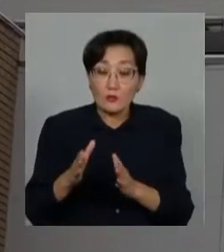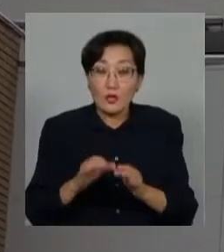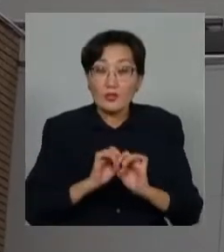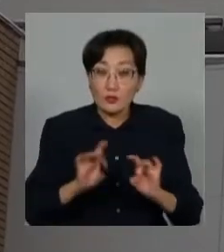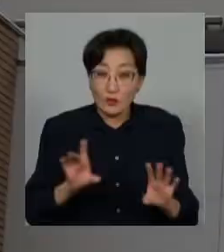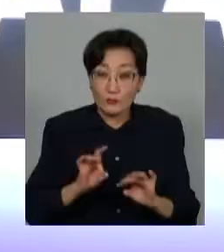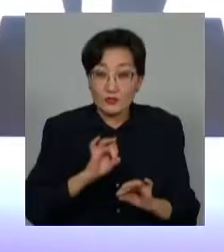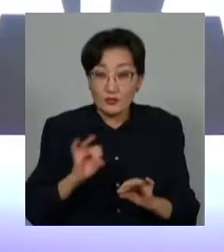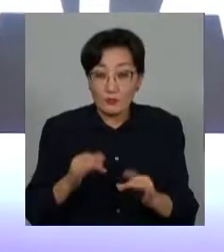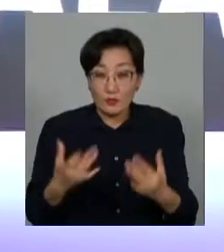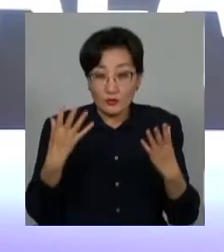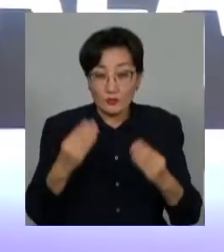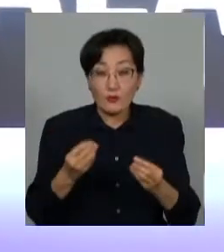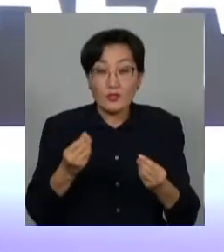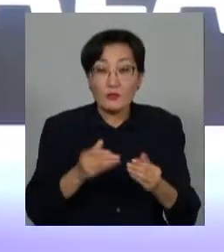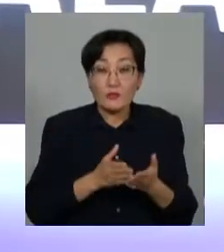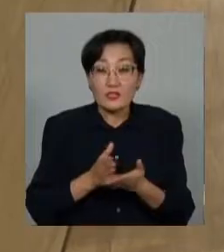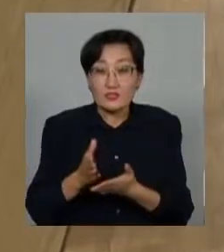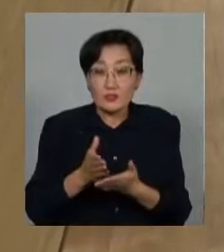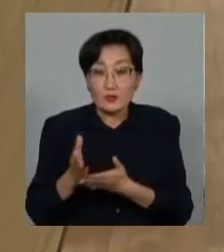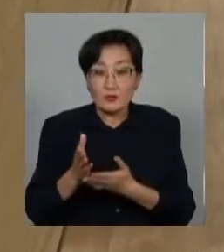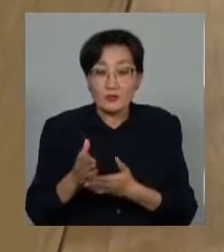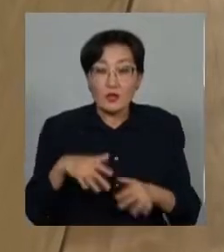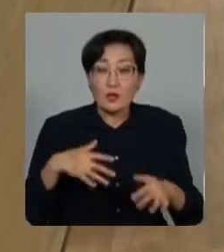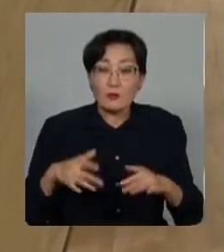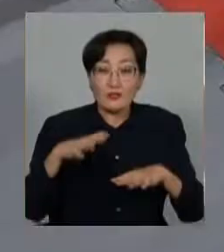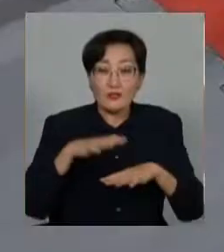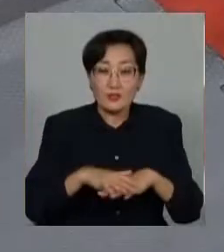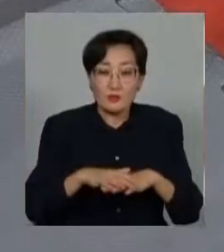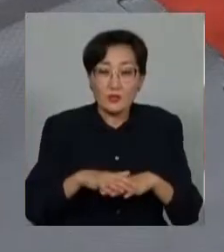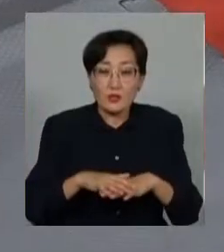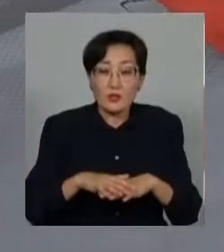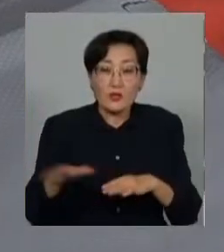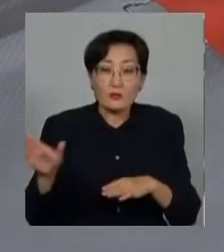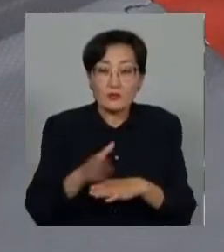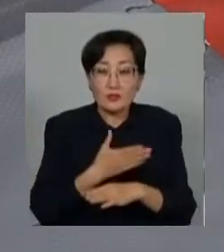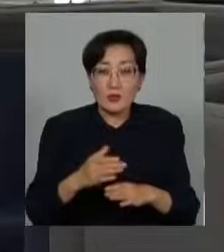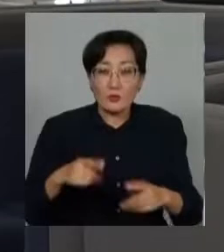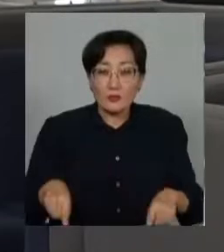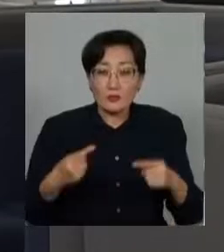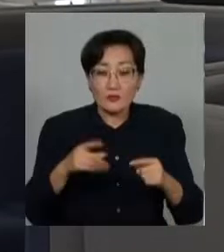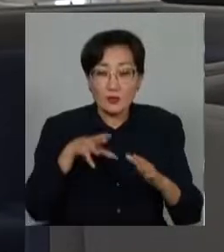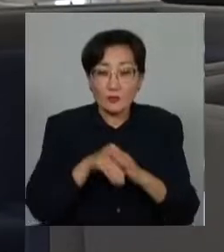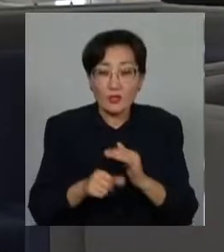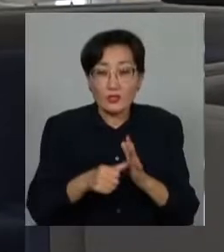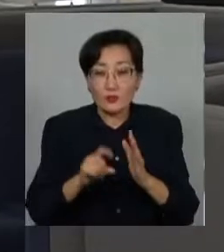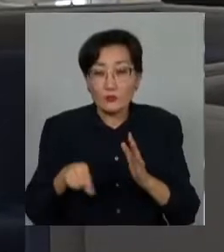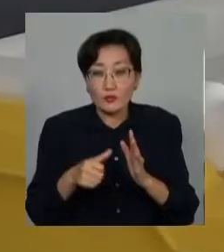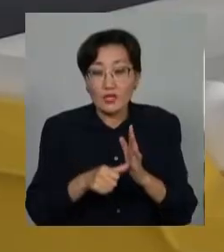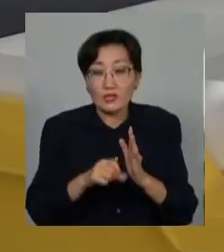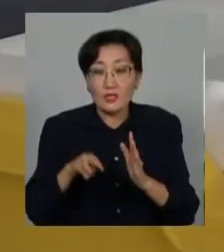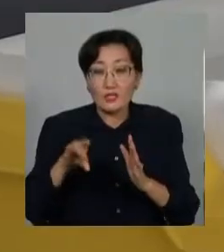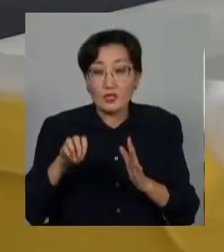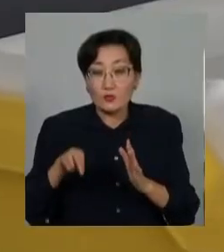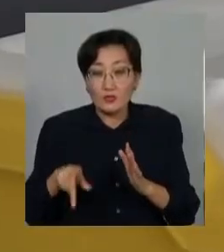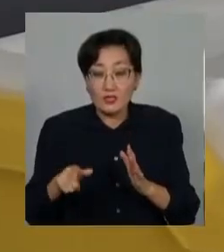соңында мемлекет басшысы Алатау Креатив Хаб инновациялық орталығына барды. Орталықты компьютерлік бағдарламаларды жасауды үйретуге, креативті